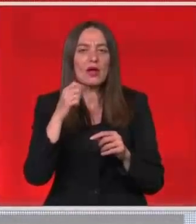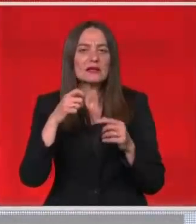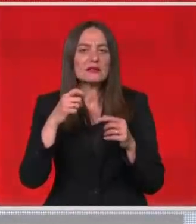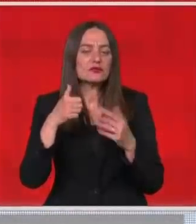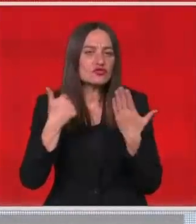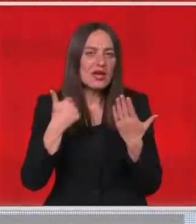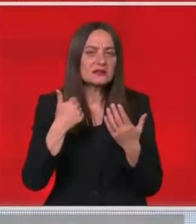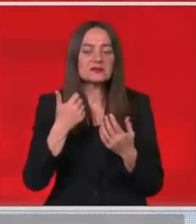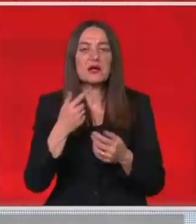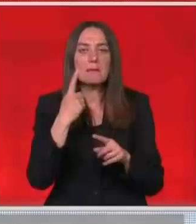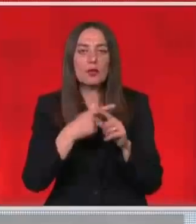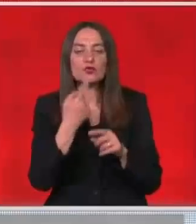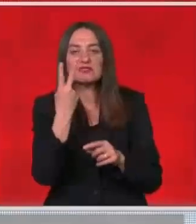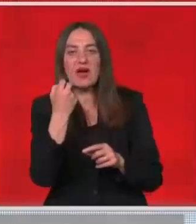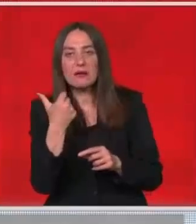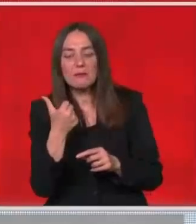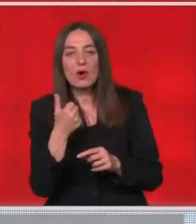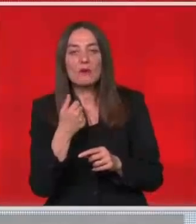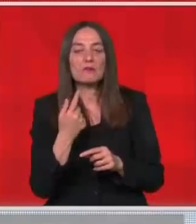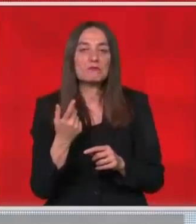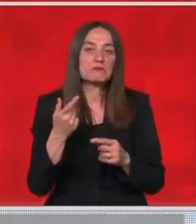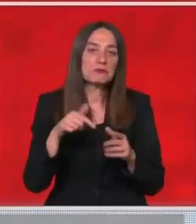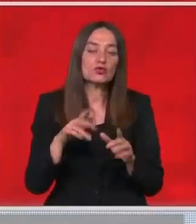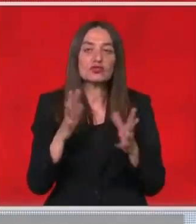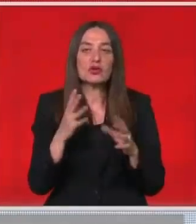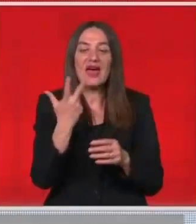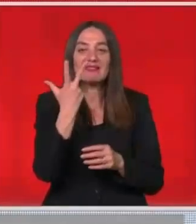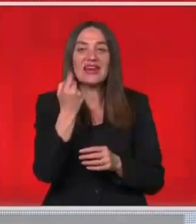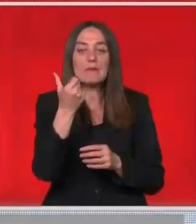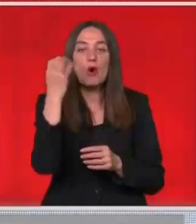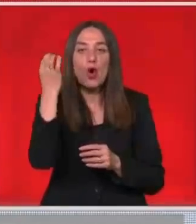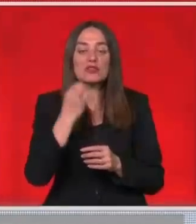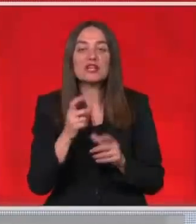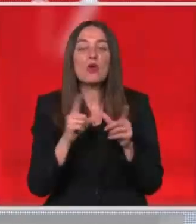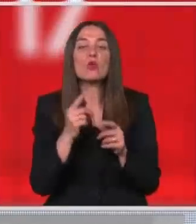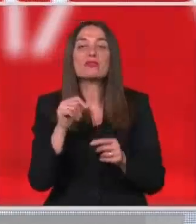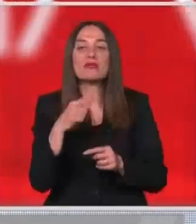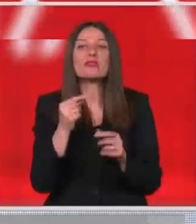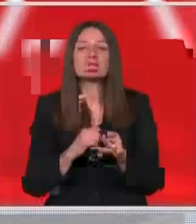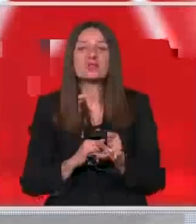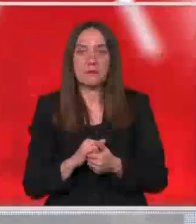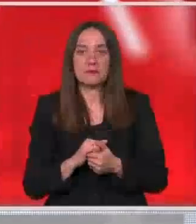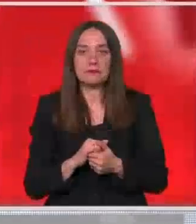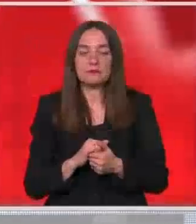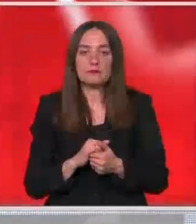1,06 i plus 2,5. Dakle, dođete na 3% u dinarima. Dakle, 3%